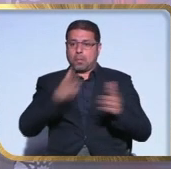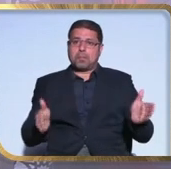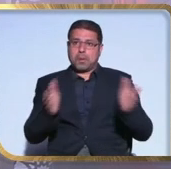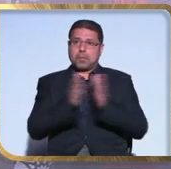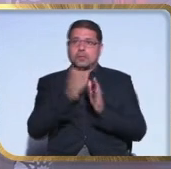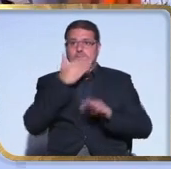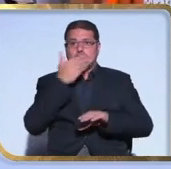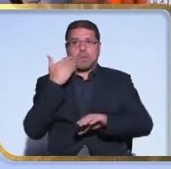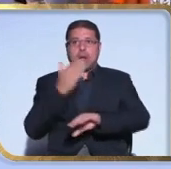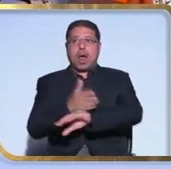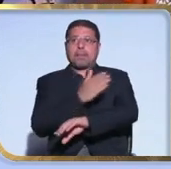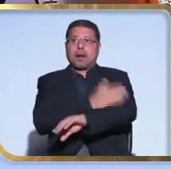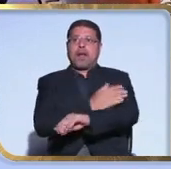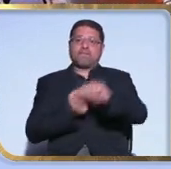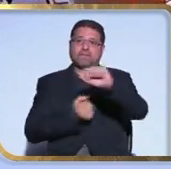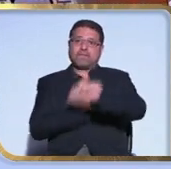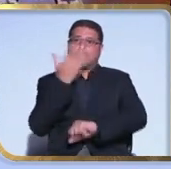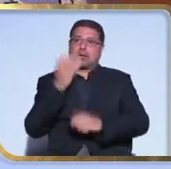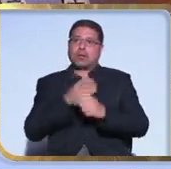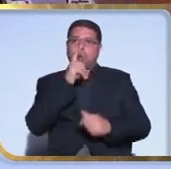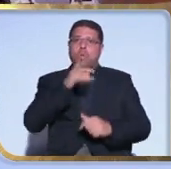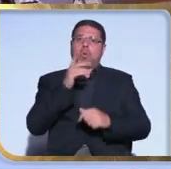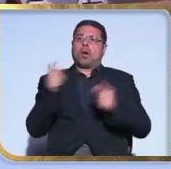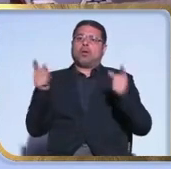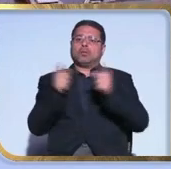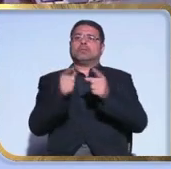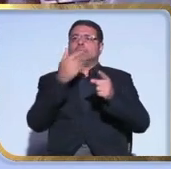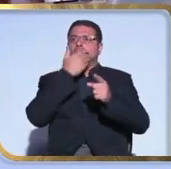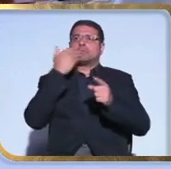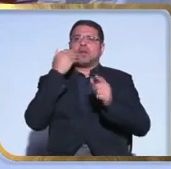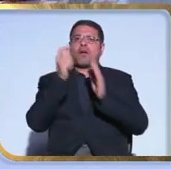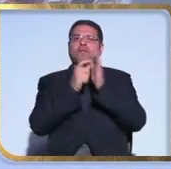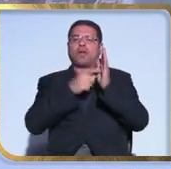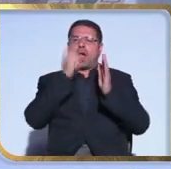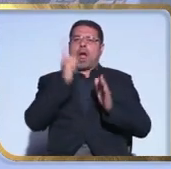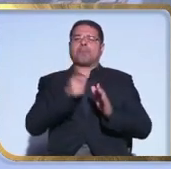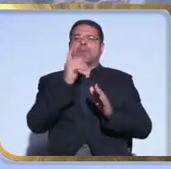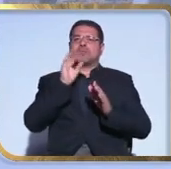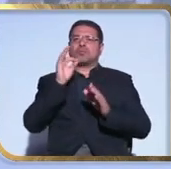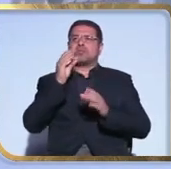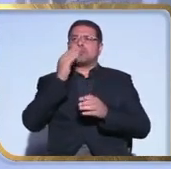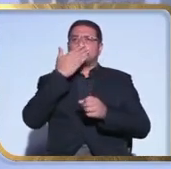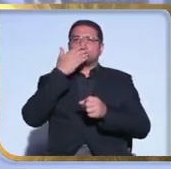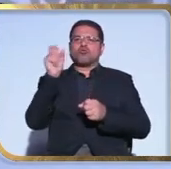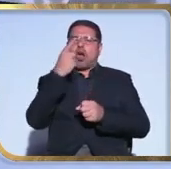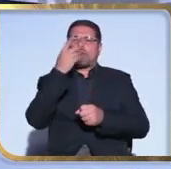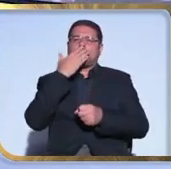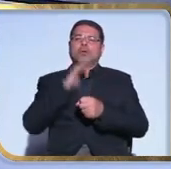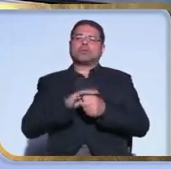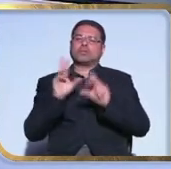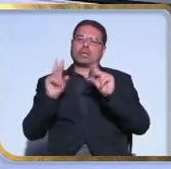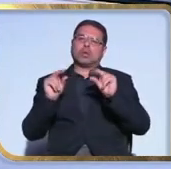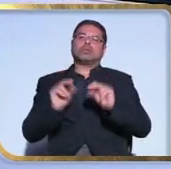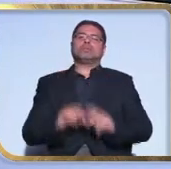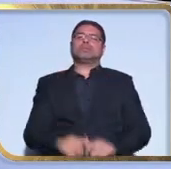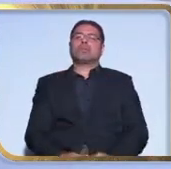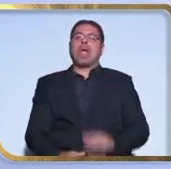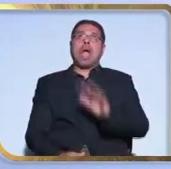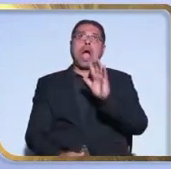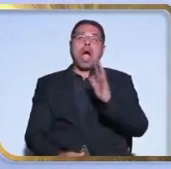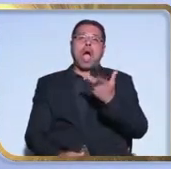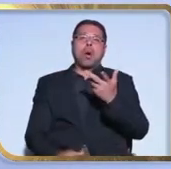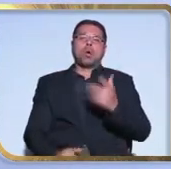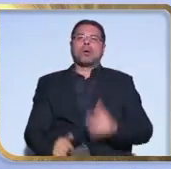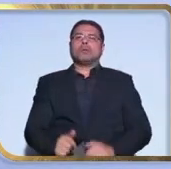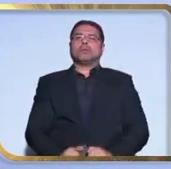الصيام قبل الفجر ان هذا الحكم مختص بصيام الفرض اللي هو زي صيام شهر رمضان او انك